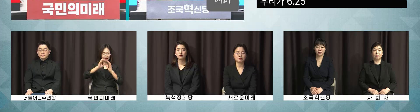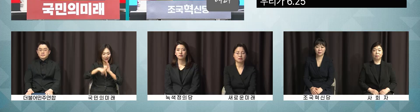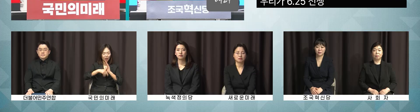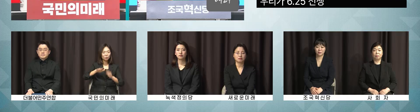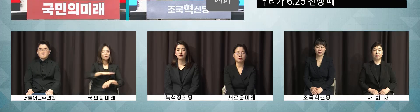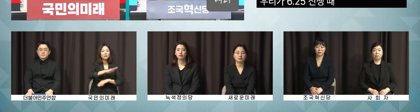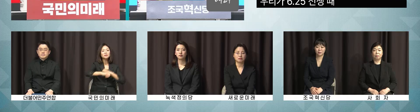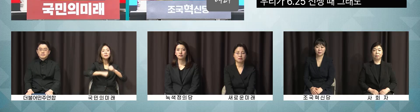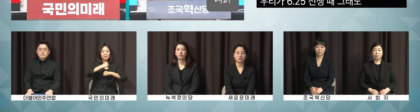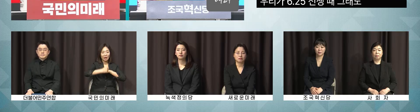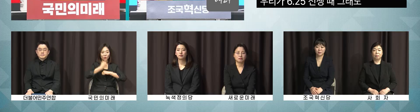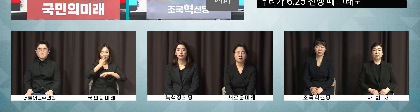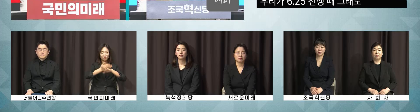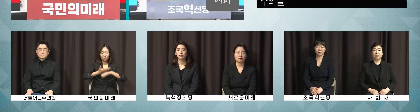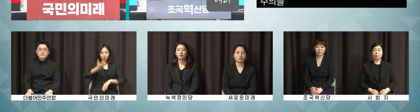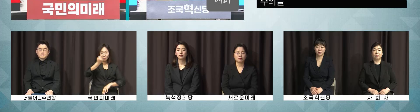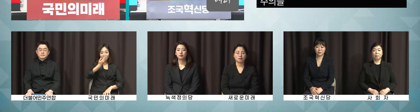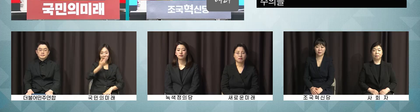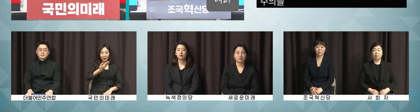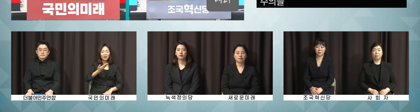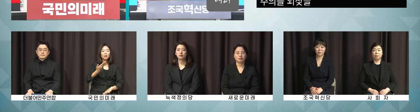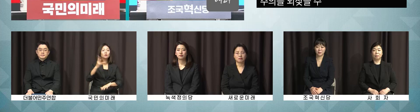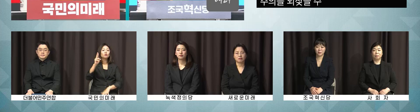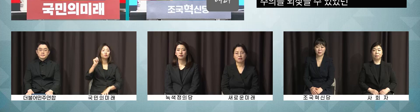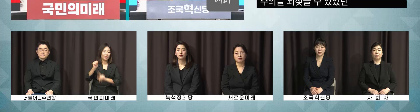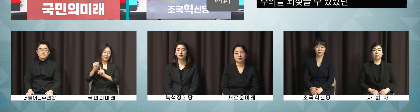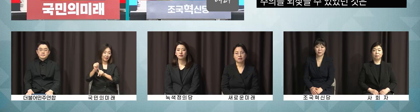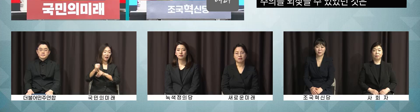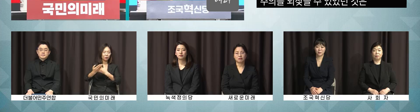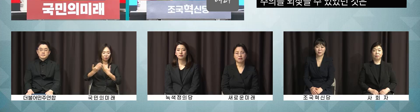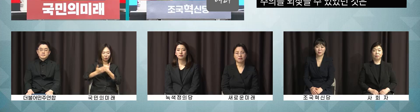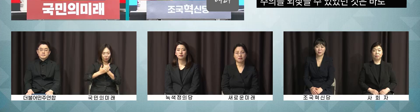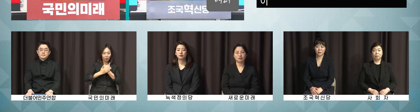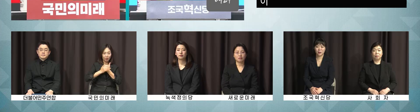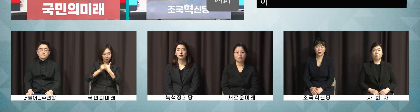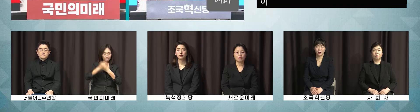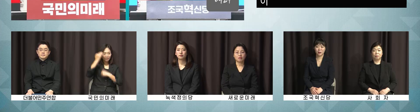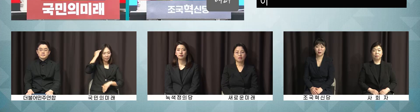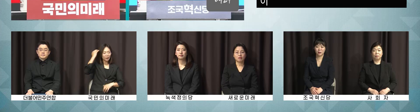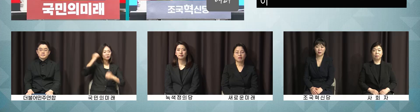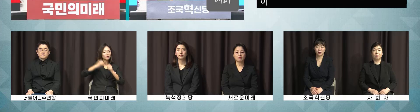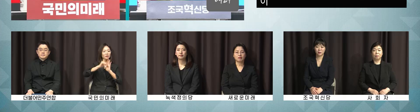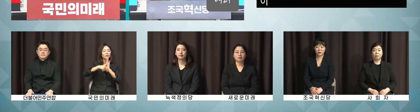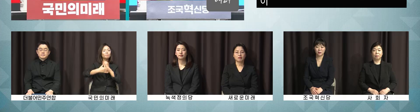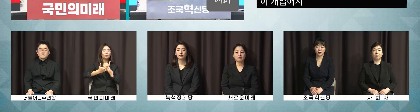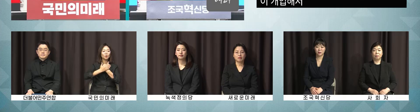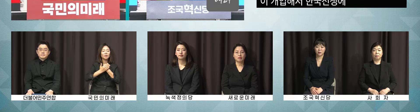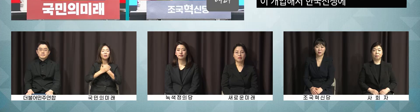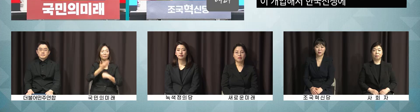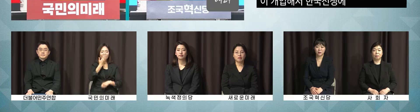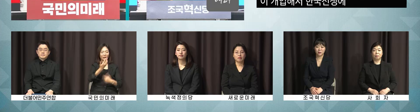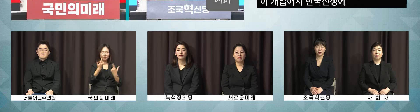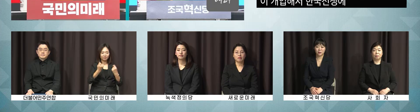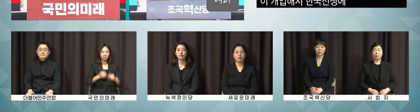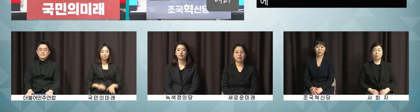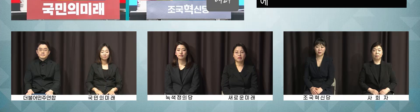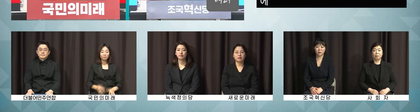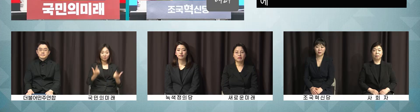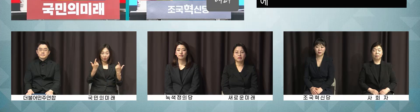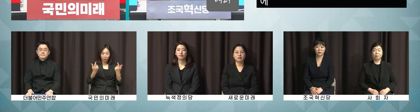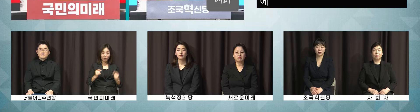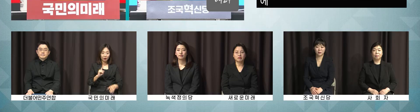자유민주주의를 되찾을 수 있었던 것은 바로 유엔이 개입을 해서 한국 전쟁에 개입을 했기 때문에 가능했던 것입니다.